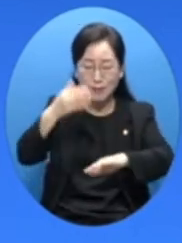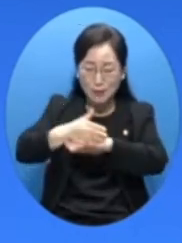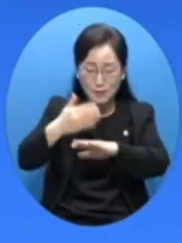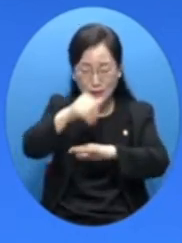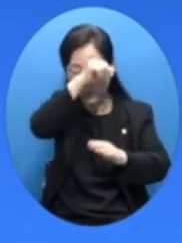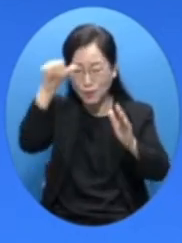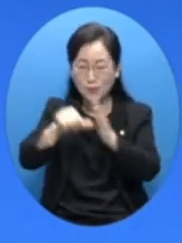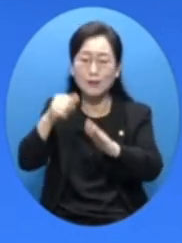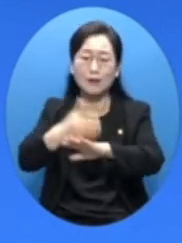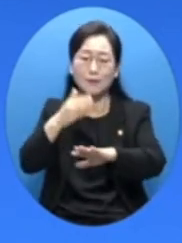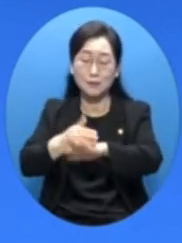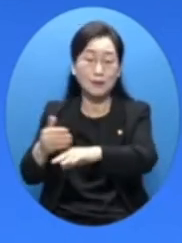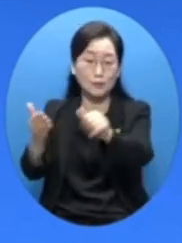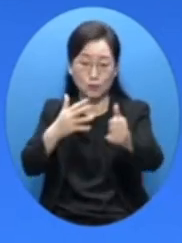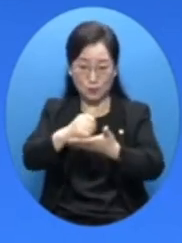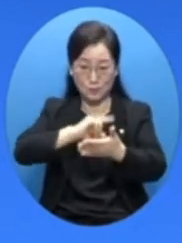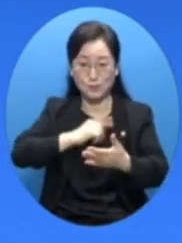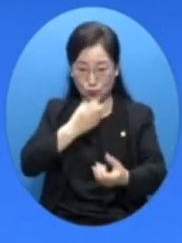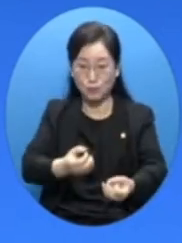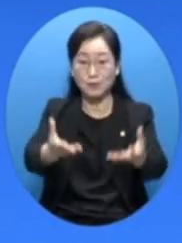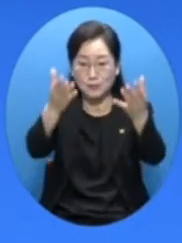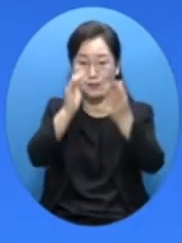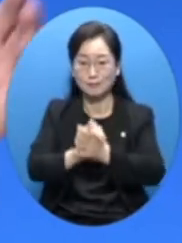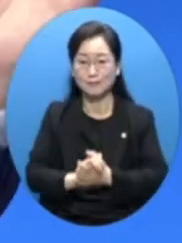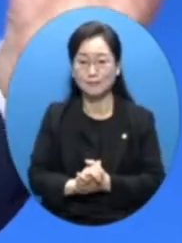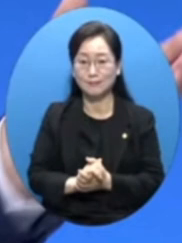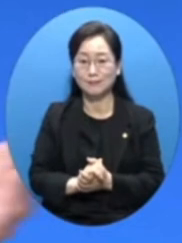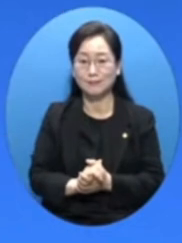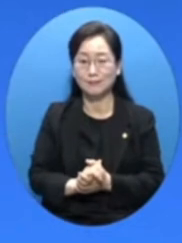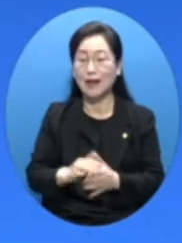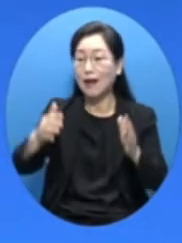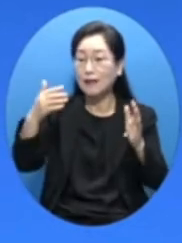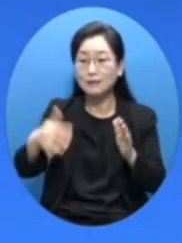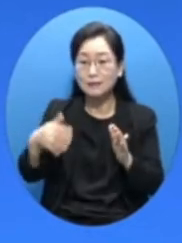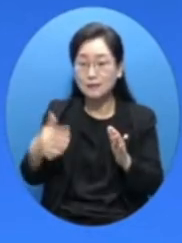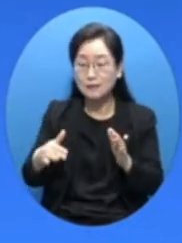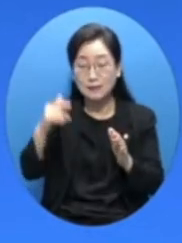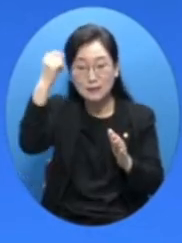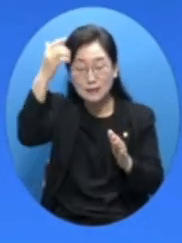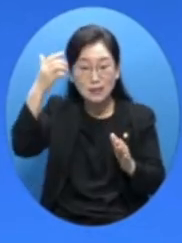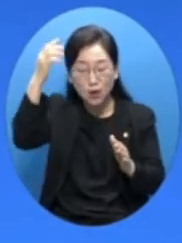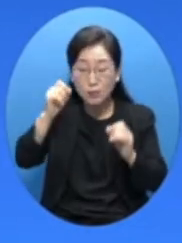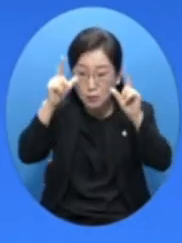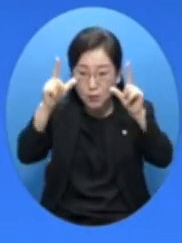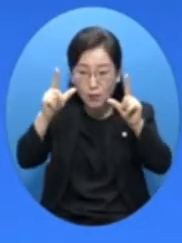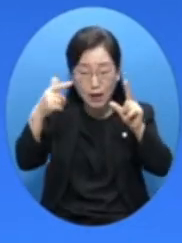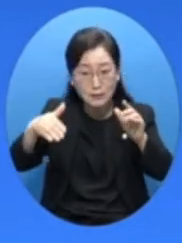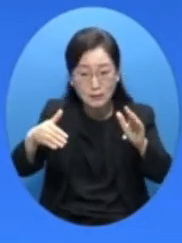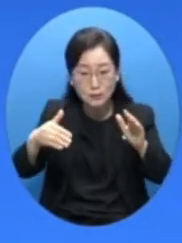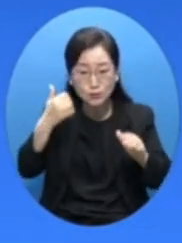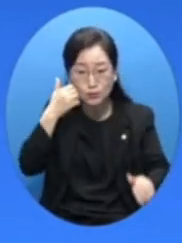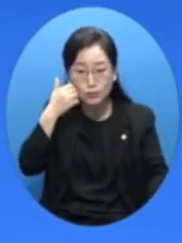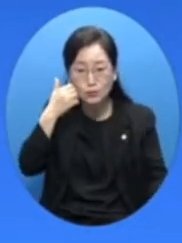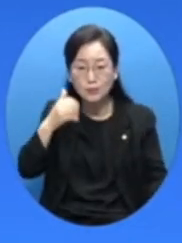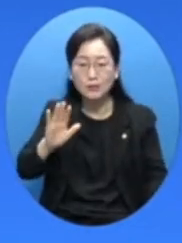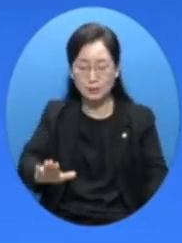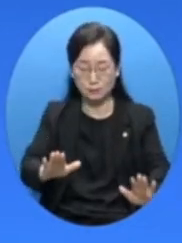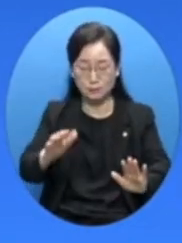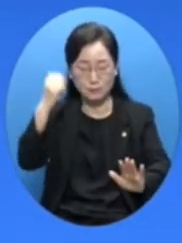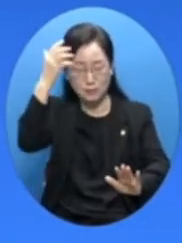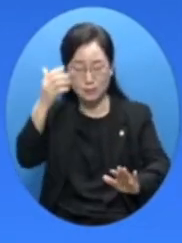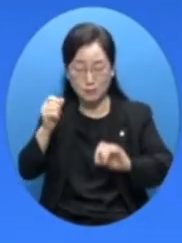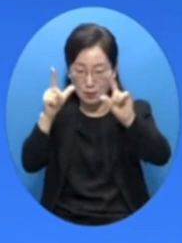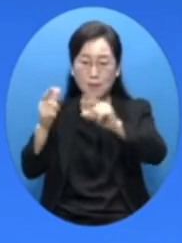감사로 살아가는 여러분 되기를 주님으로 축원합니다. 아직도 영의 눈을 뜨지 못한 분 있습니까? 오늘 영의 눈을 뜨시기